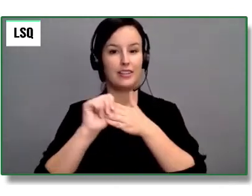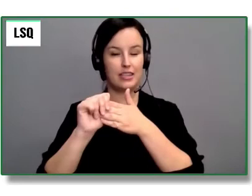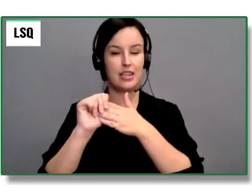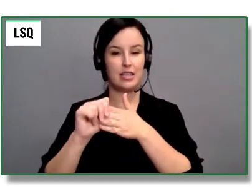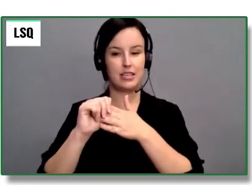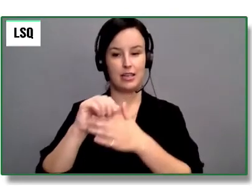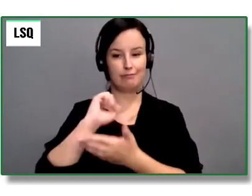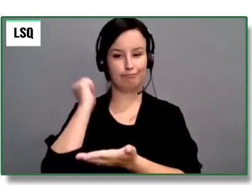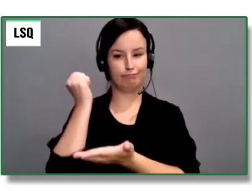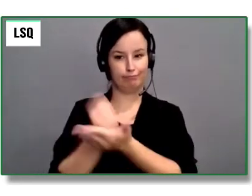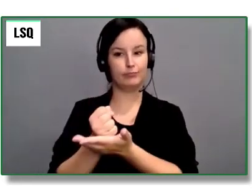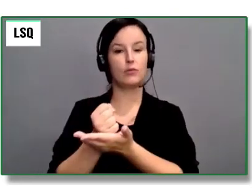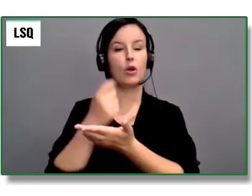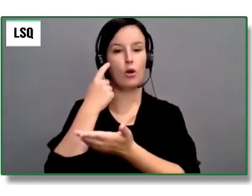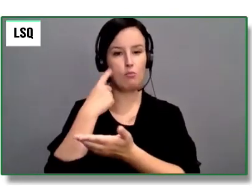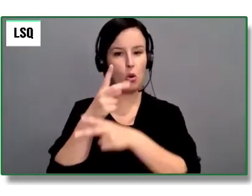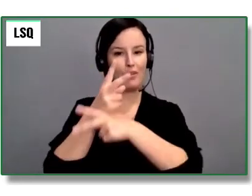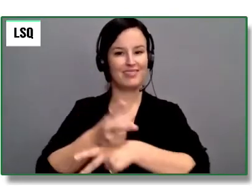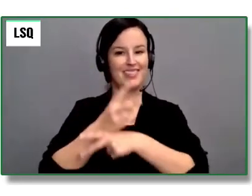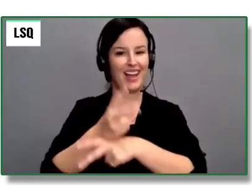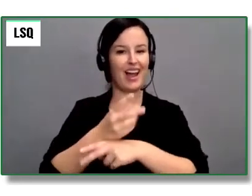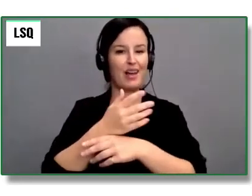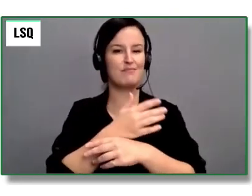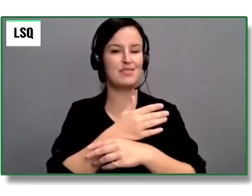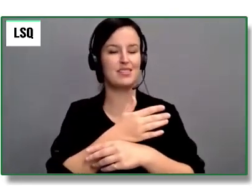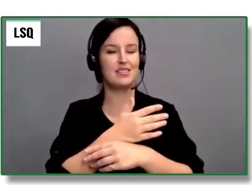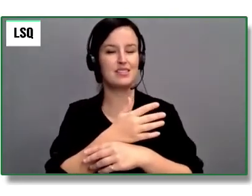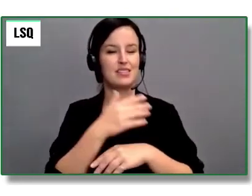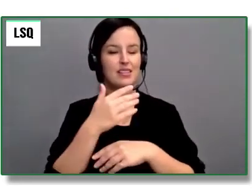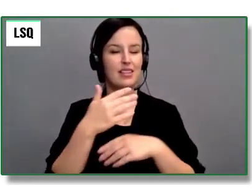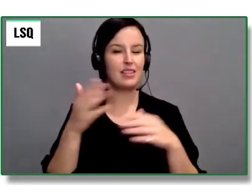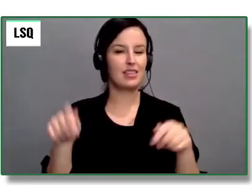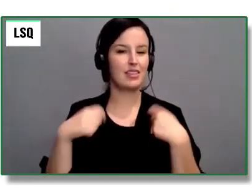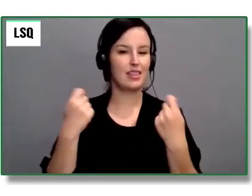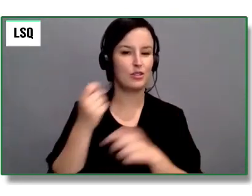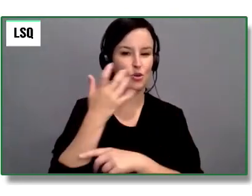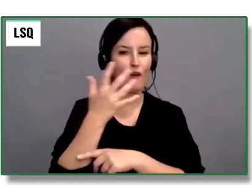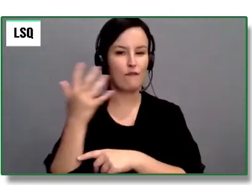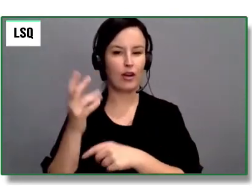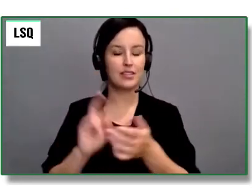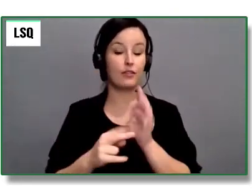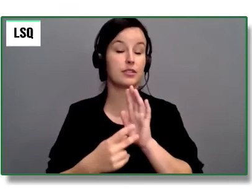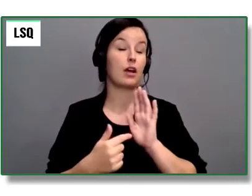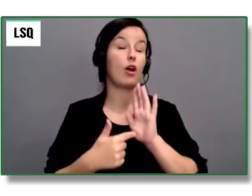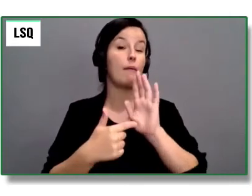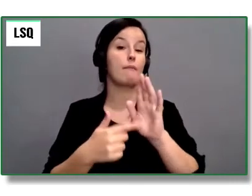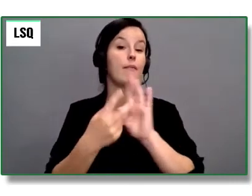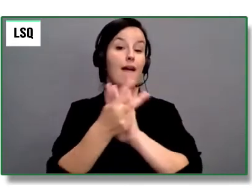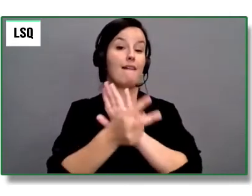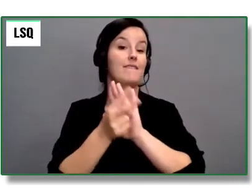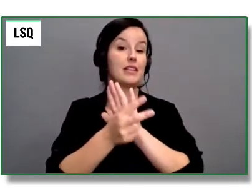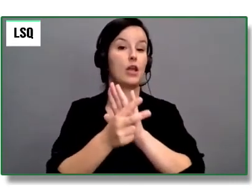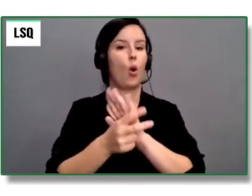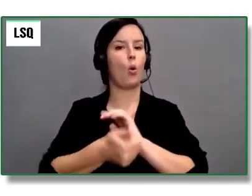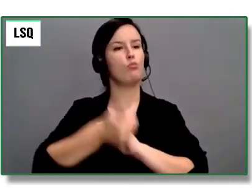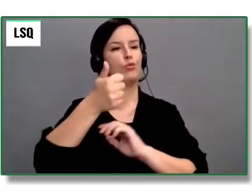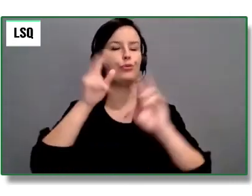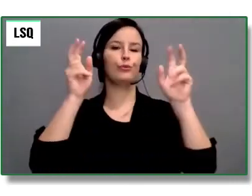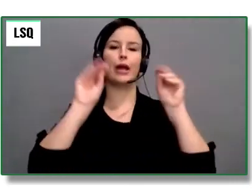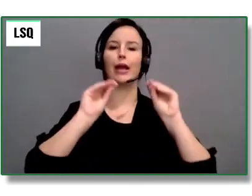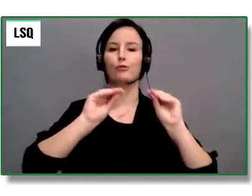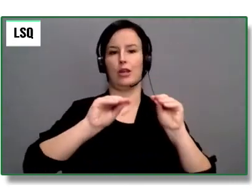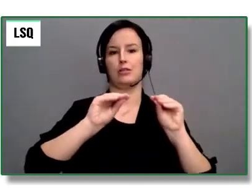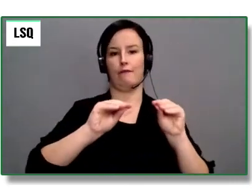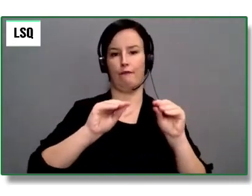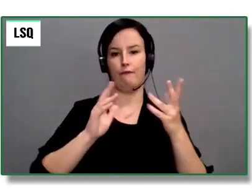pour la thérapie de la nature de la forêt, Nature Walk. C'est un genre de vidéo de site plus éducatif.